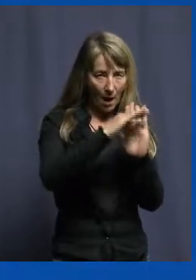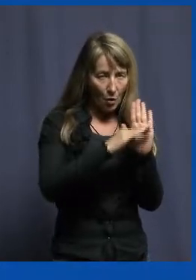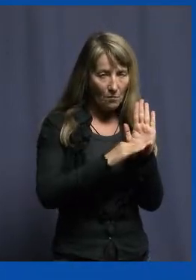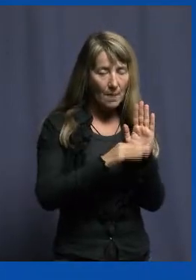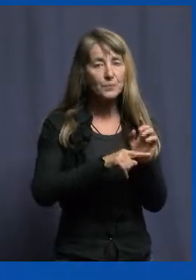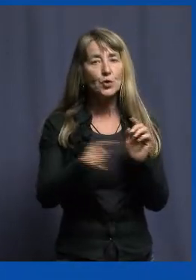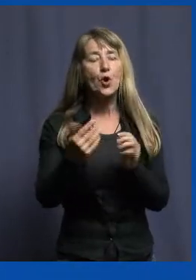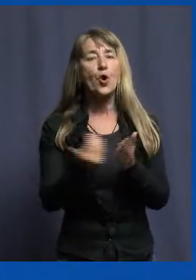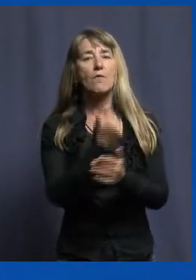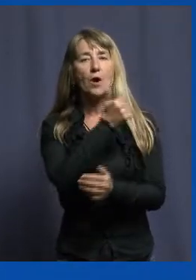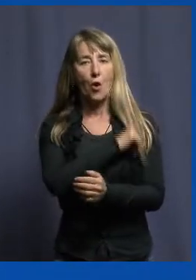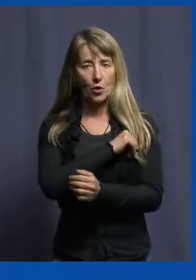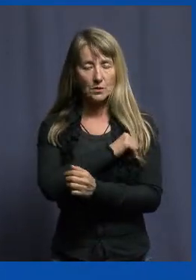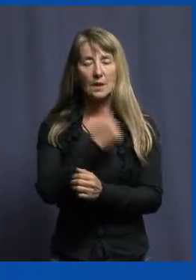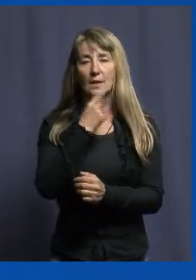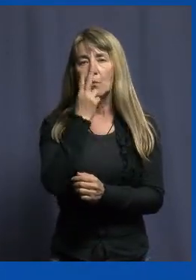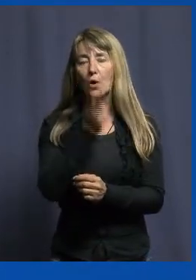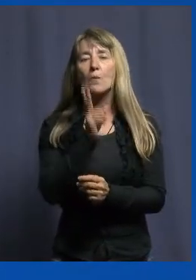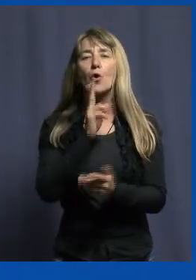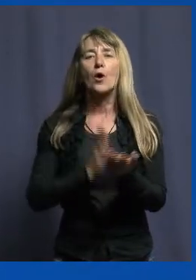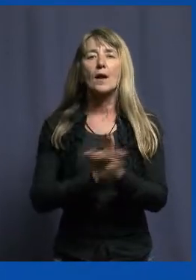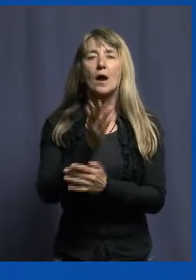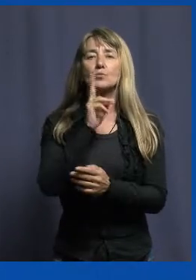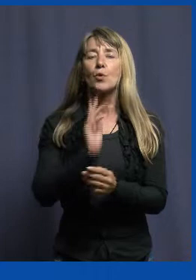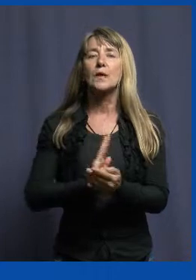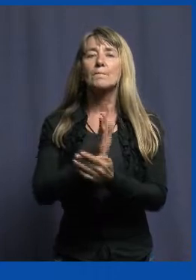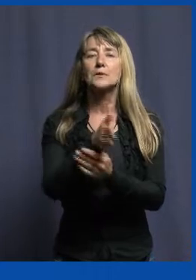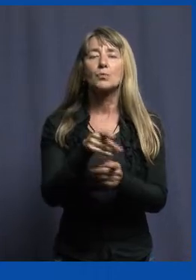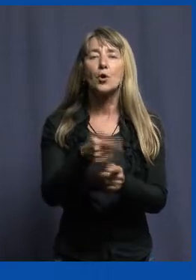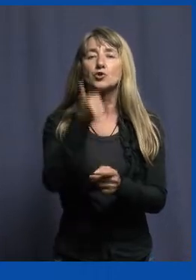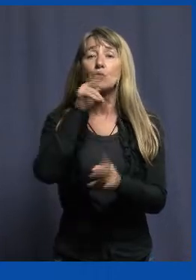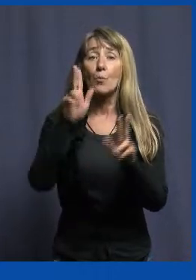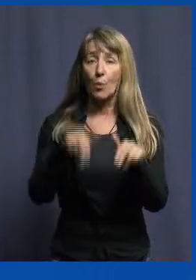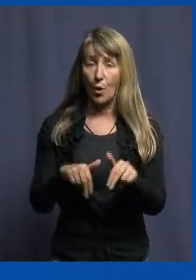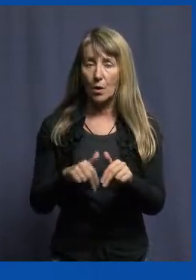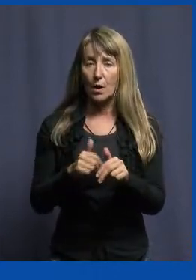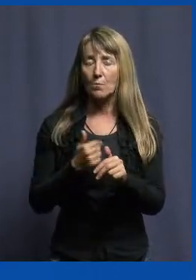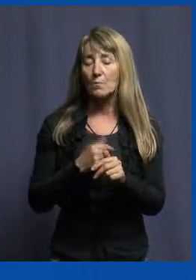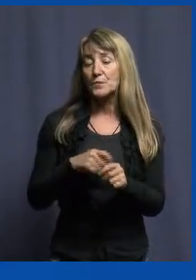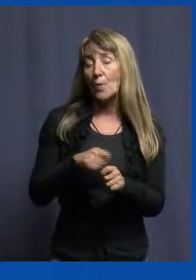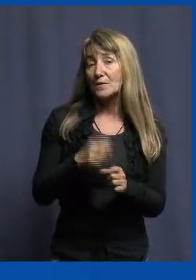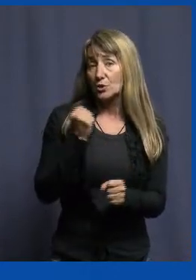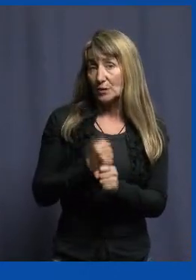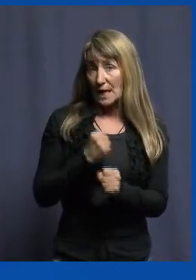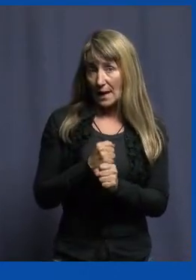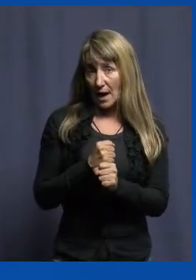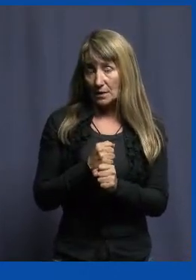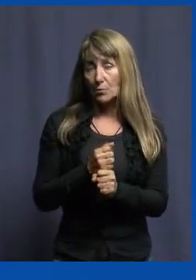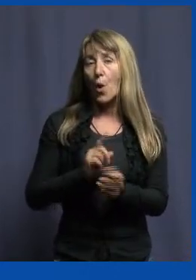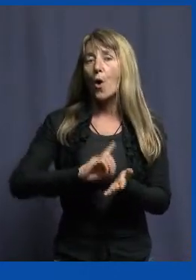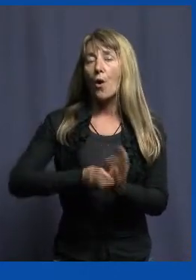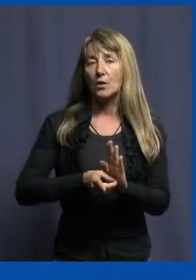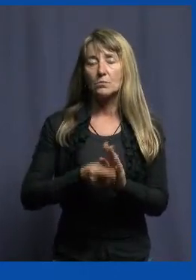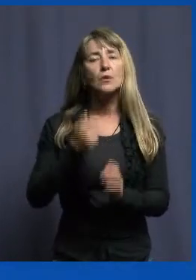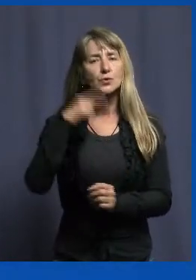nove godine, da pogledam na koji način treba da pristupim onome što moram operativno da radim odmah, a